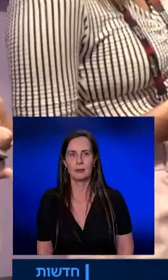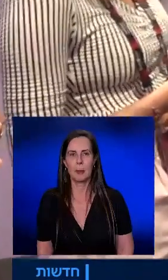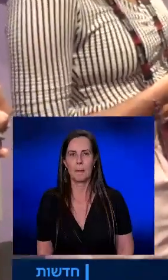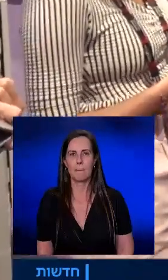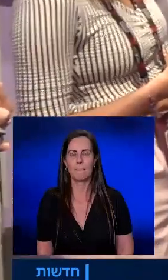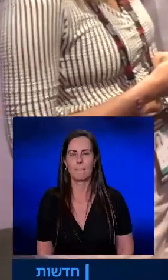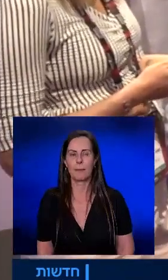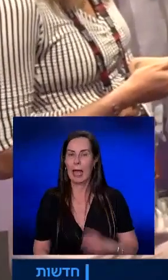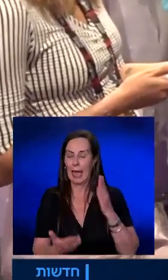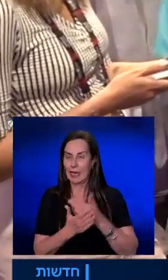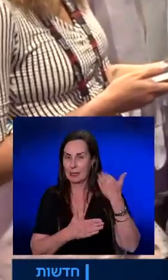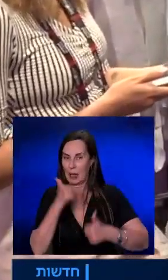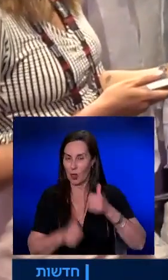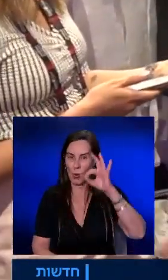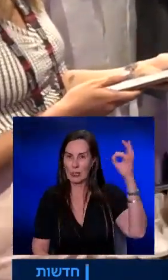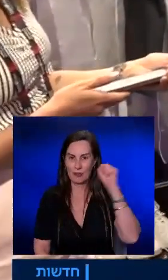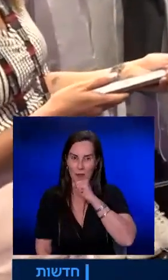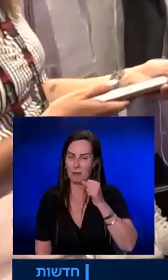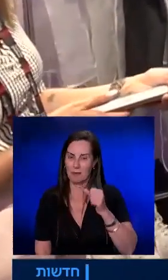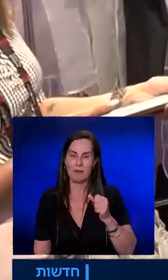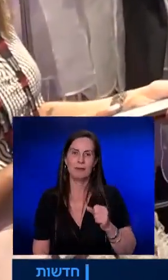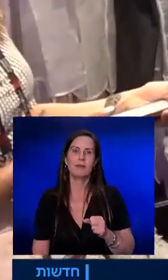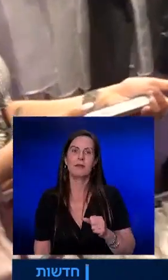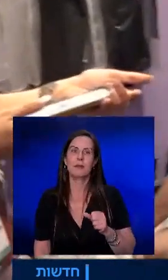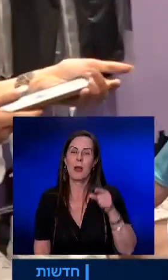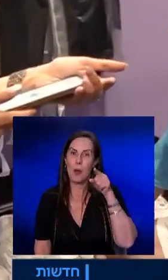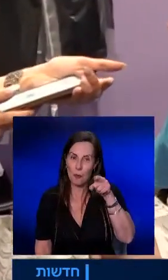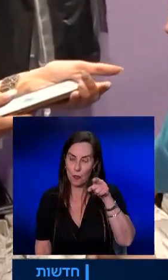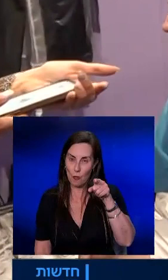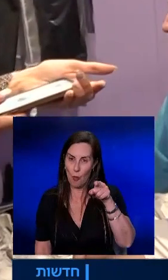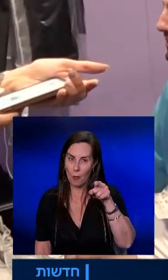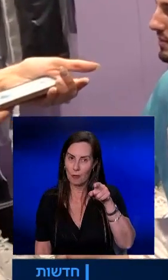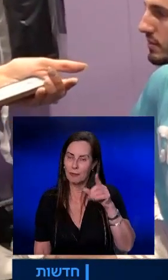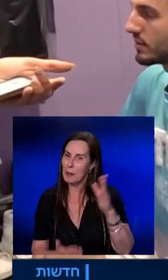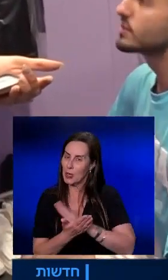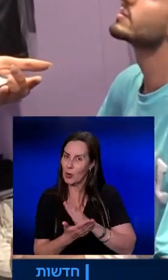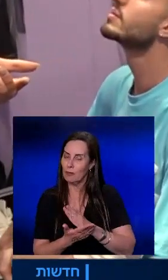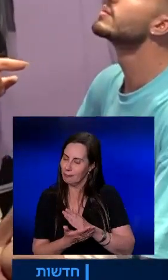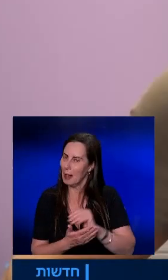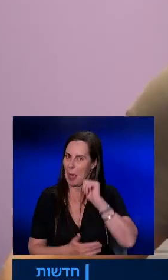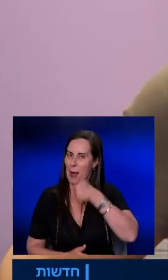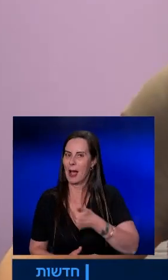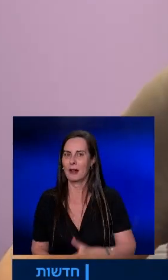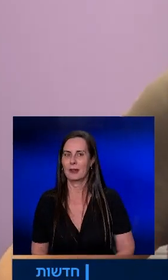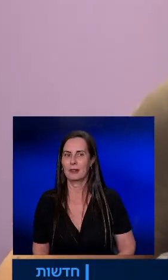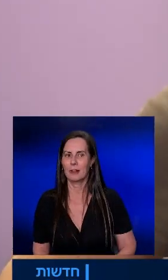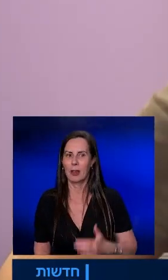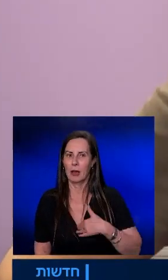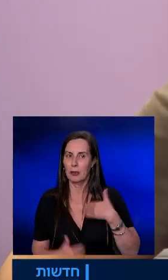חצי הגמר הראשון של תחרות האירוויזיון כבר מאחורינו, ומיכאל בן דוד מתכונן במרץ למחר. אני